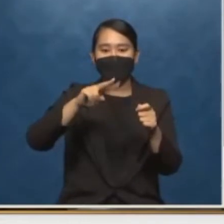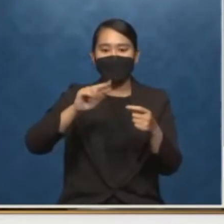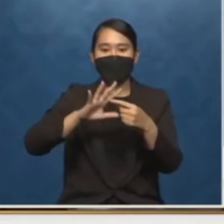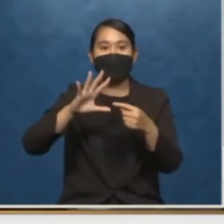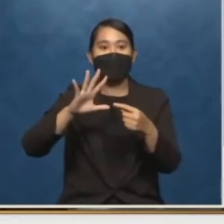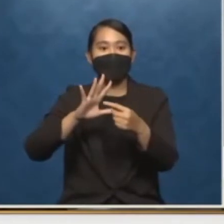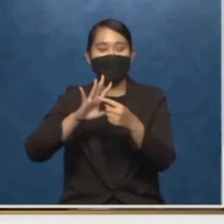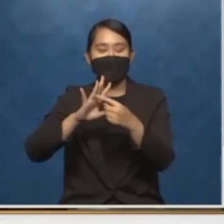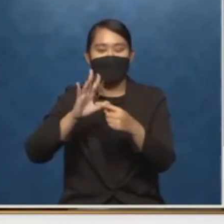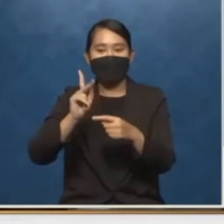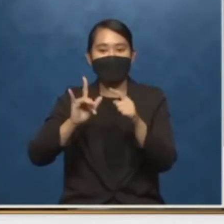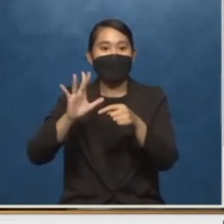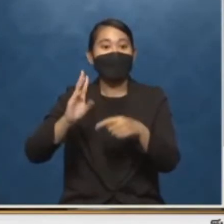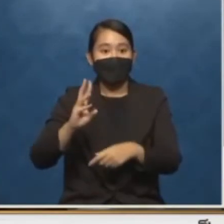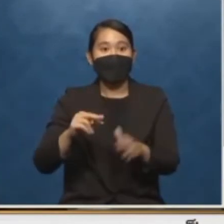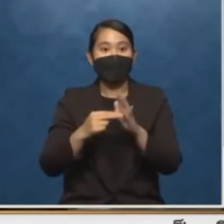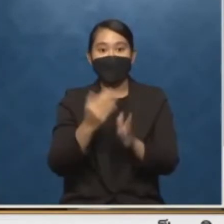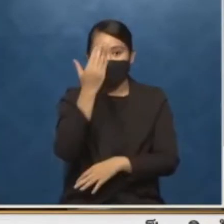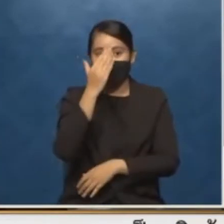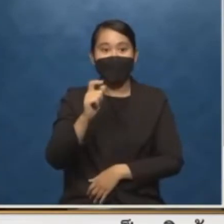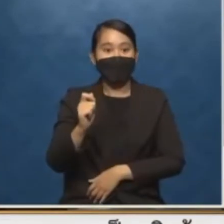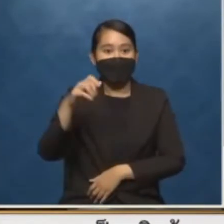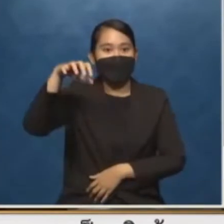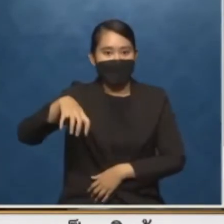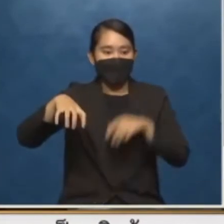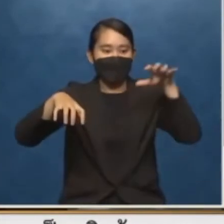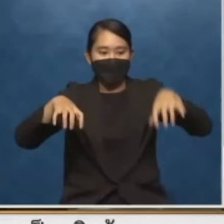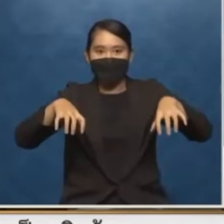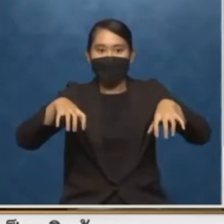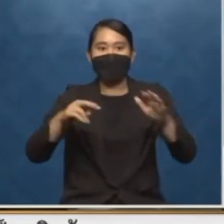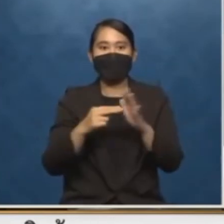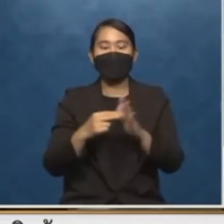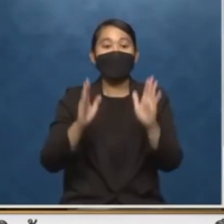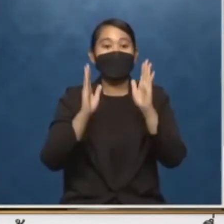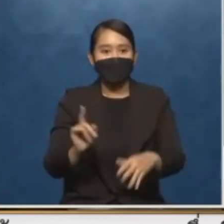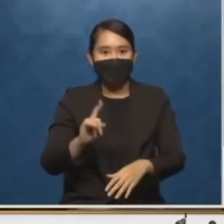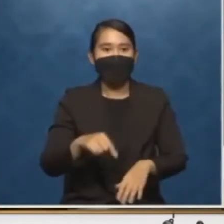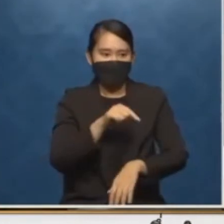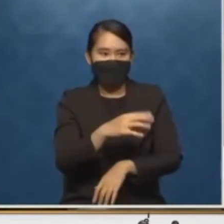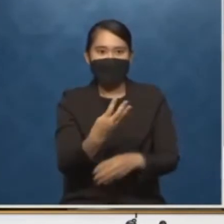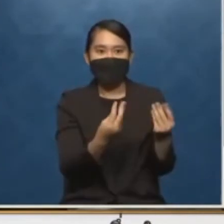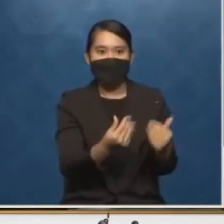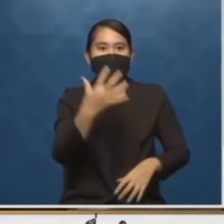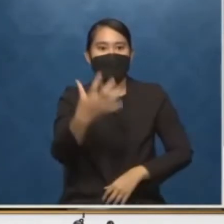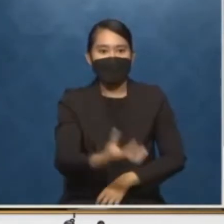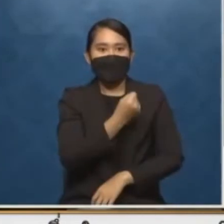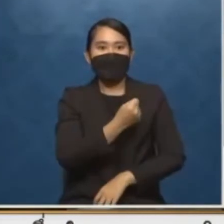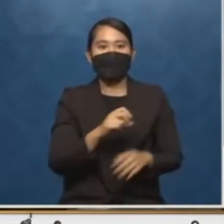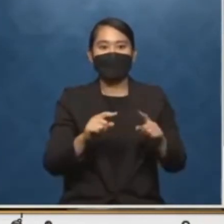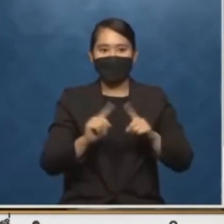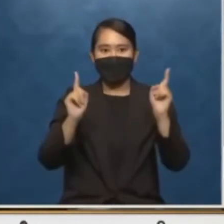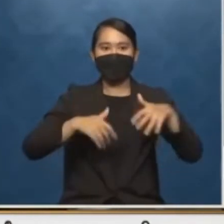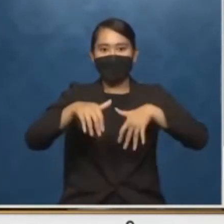ที่ว่าการอำเภอเลยที่ตรงนี้เคยมีปัญหากันจะมีคนไปเอาพื้นที่แล้วนายทุนปรากฏว่าชาวบ้านไม่